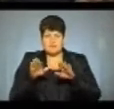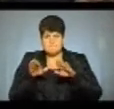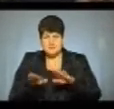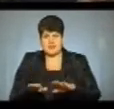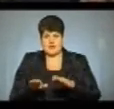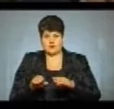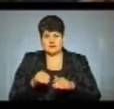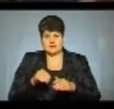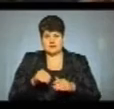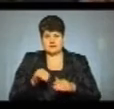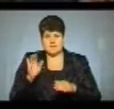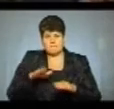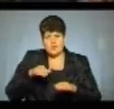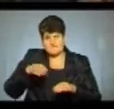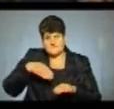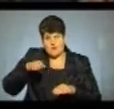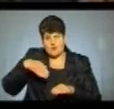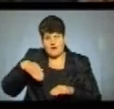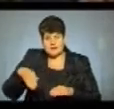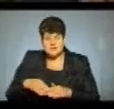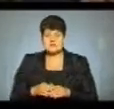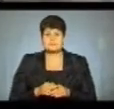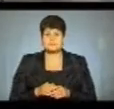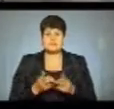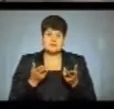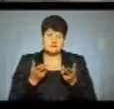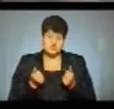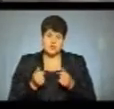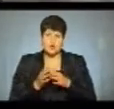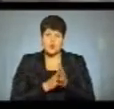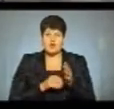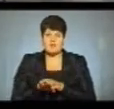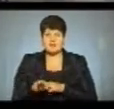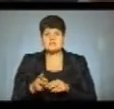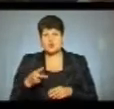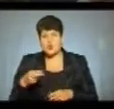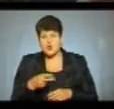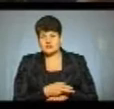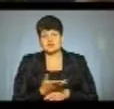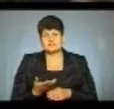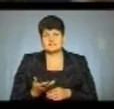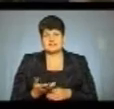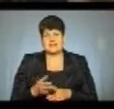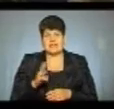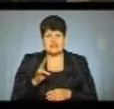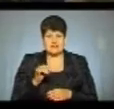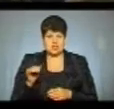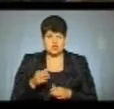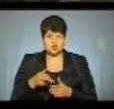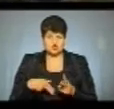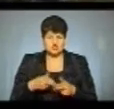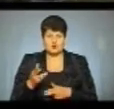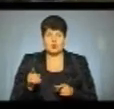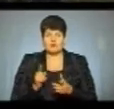на сходах і потім фарбуватися фарбою. Ну і, звичайно, рукавиці, ножниці, канцелярський ніж. Обов'язково нам